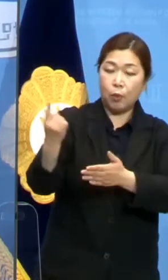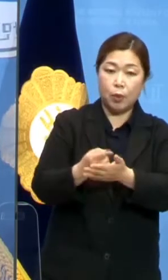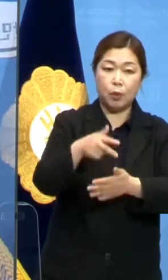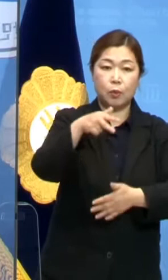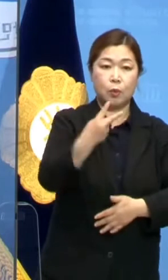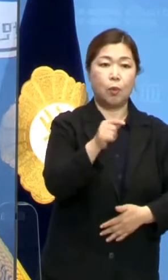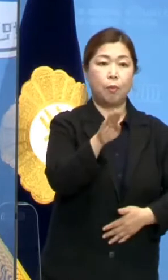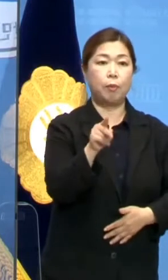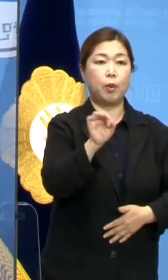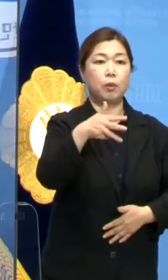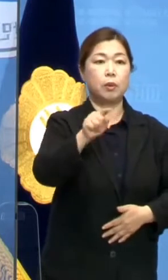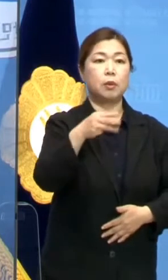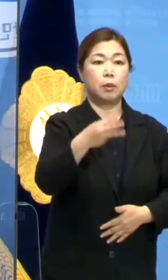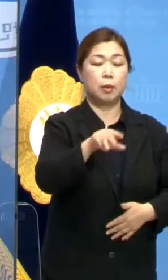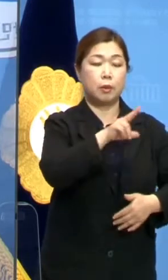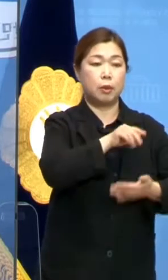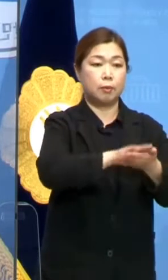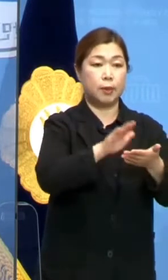소병철 의원님 오셨습니다.